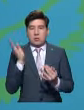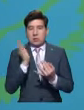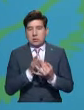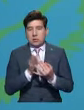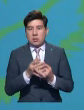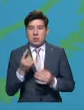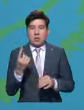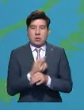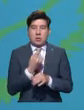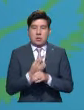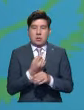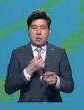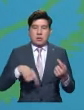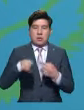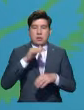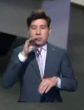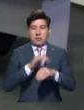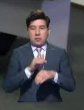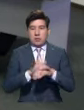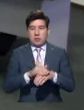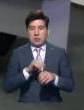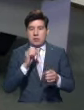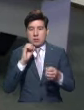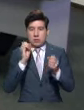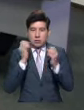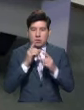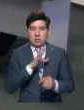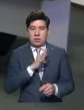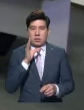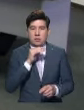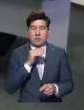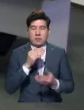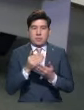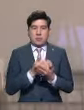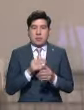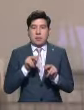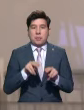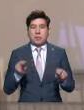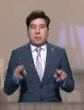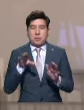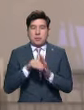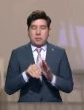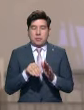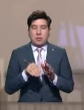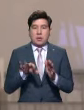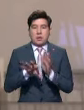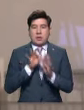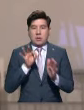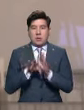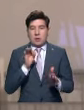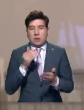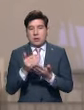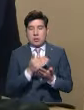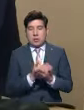қабылдау өткізбеген фактілер анықталып отыр. Партия жанындағы қоғамдық қабылдау бөлмелерінде және сайлауалды үгіт-насихат